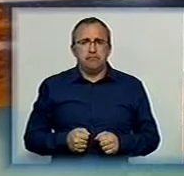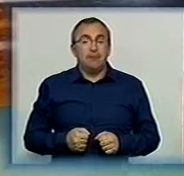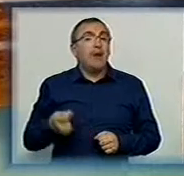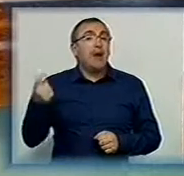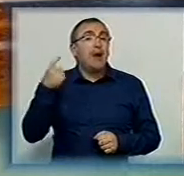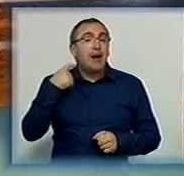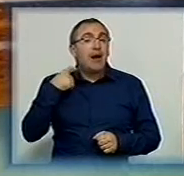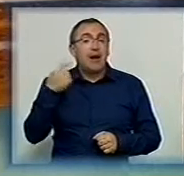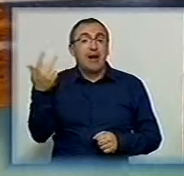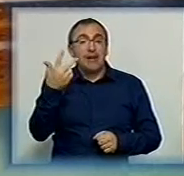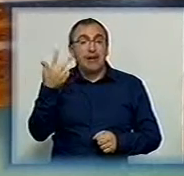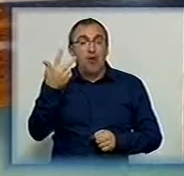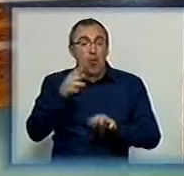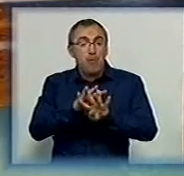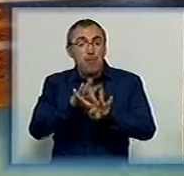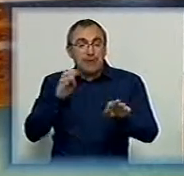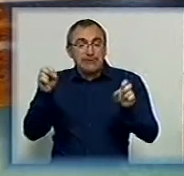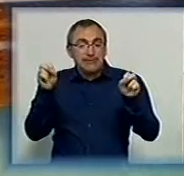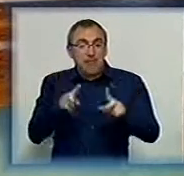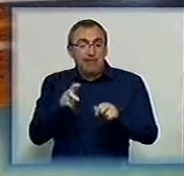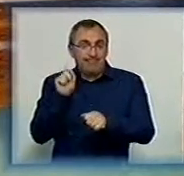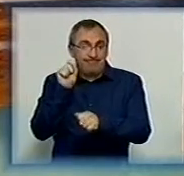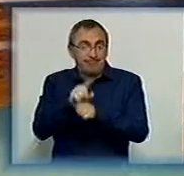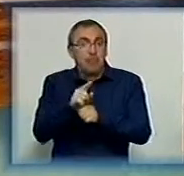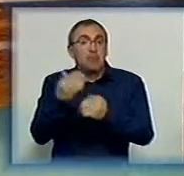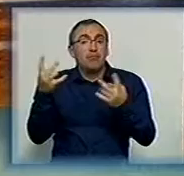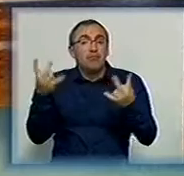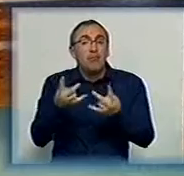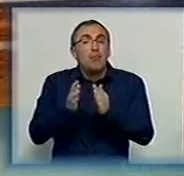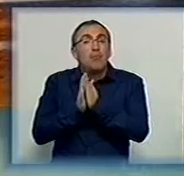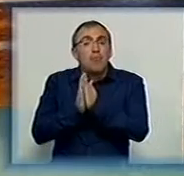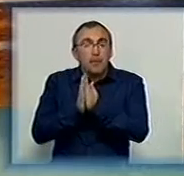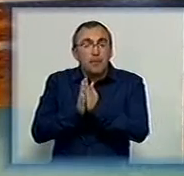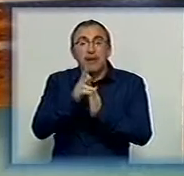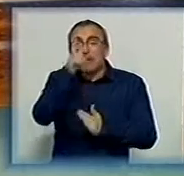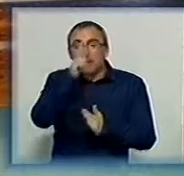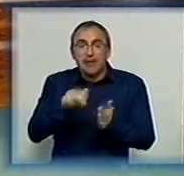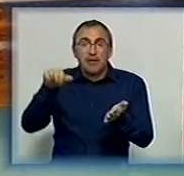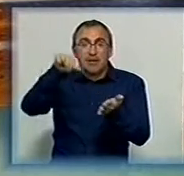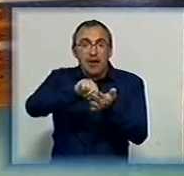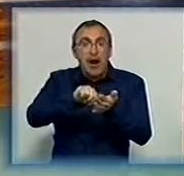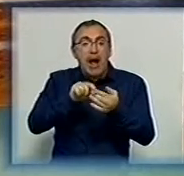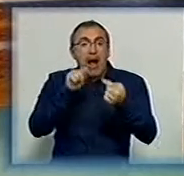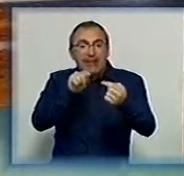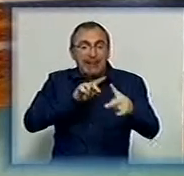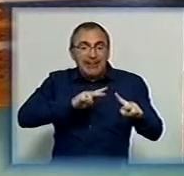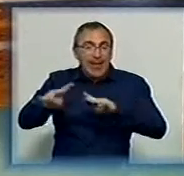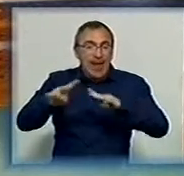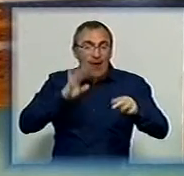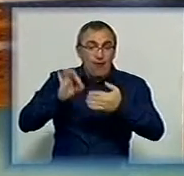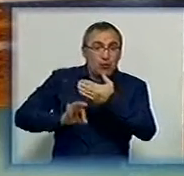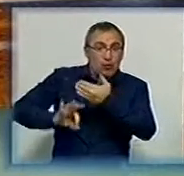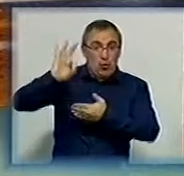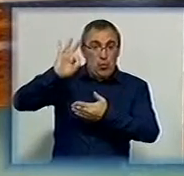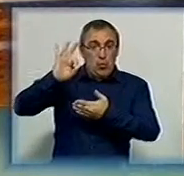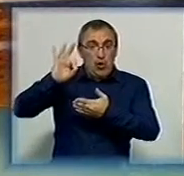А Кіровоградський 3-й окремий полк спеціального призначення потребує допомоги. Хлопці вже 3 місяці беруть участь у антитерористичній операції на Сході. За